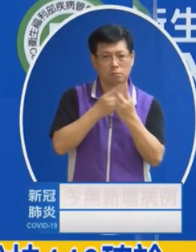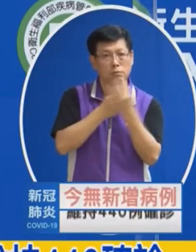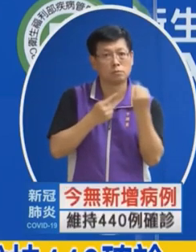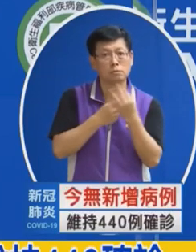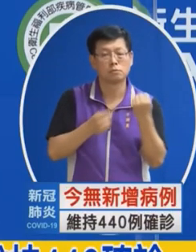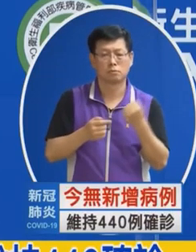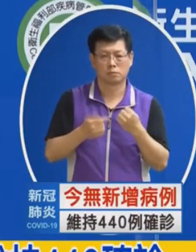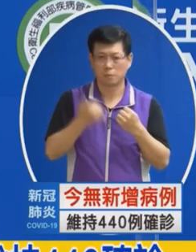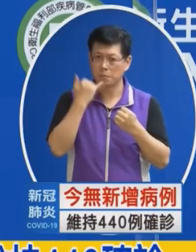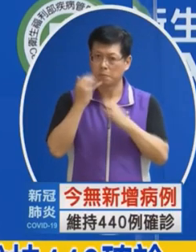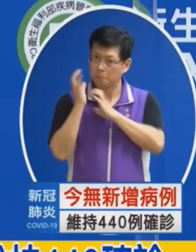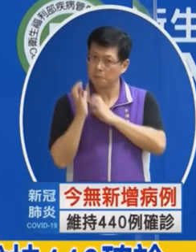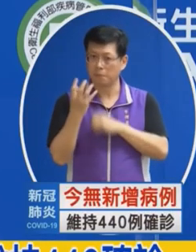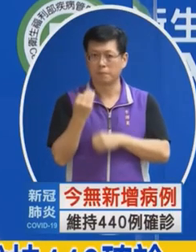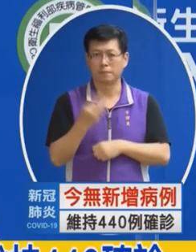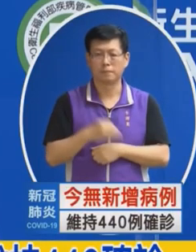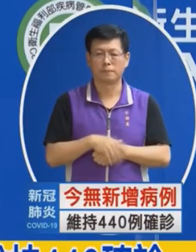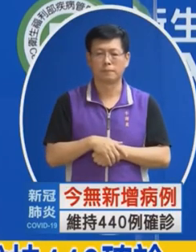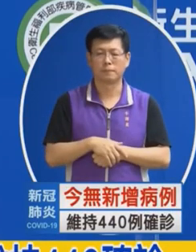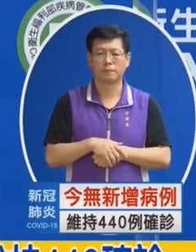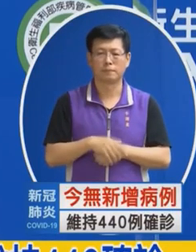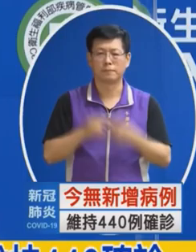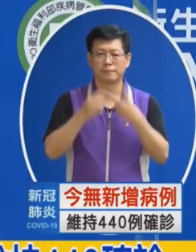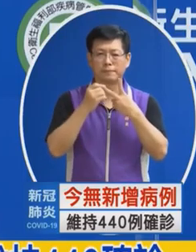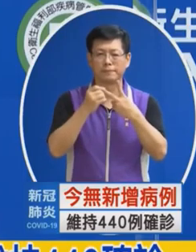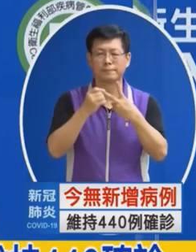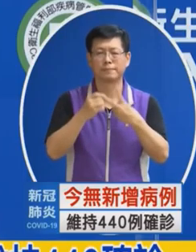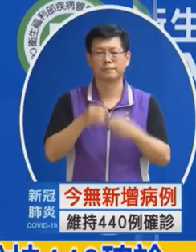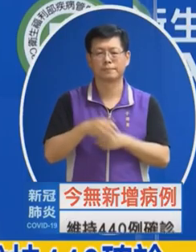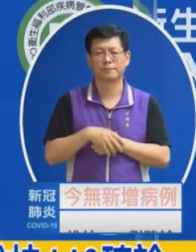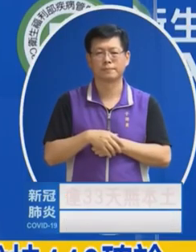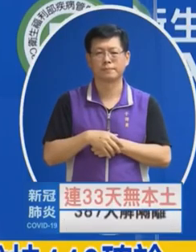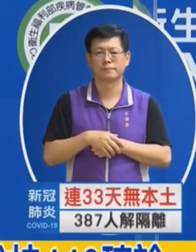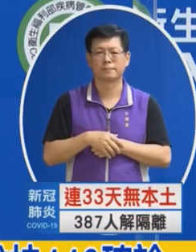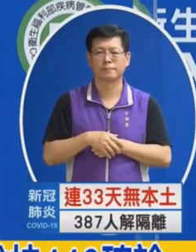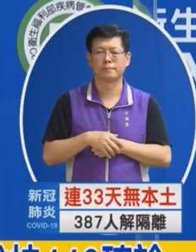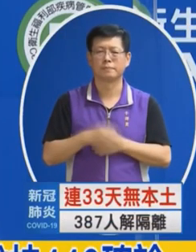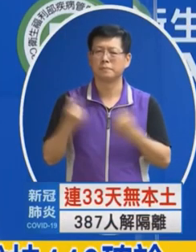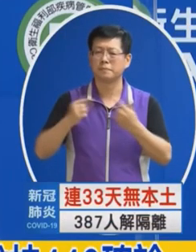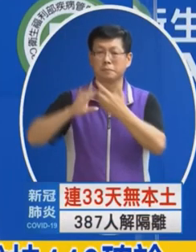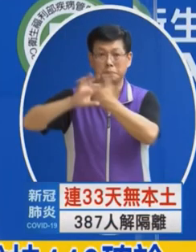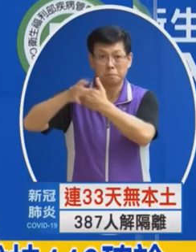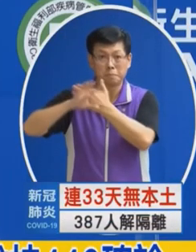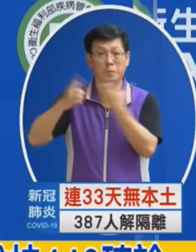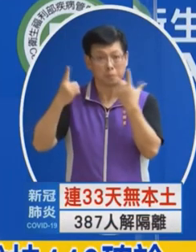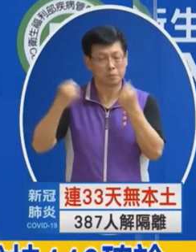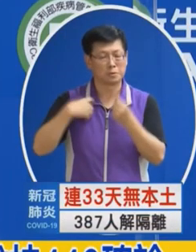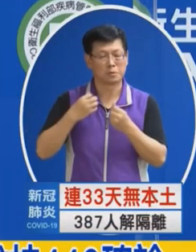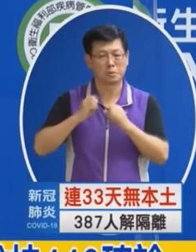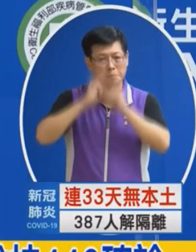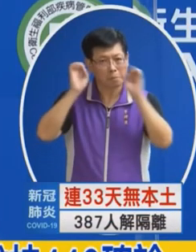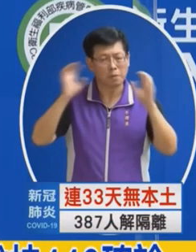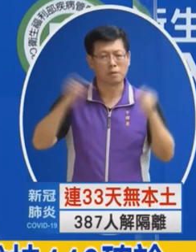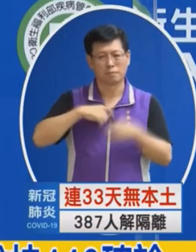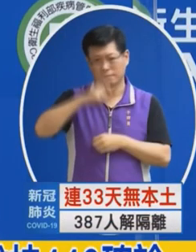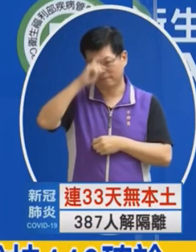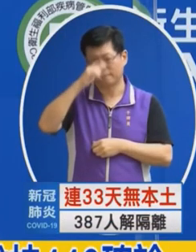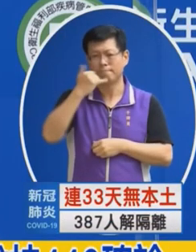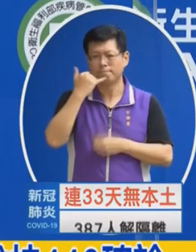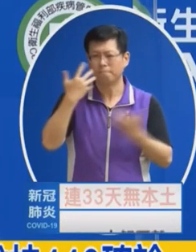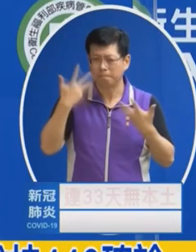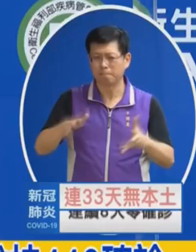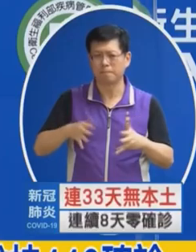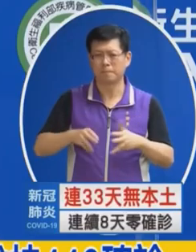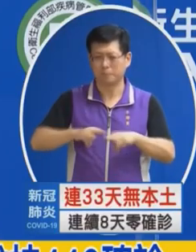大概我们能够承受多少。然后第二个，当然有一些相关国家都在倡议哈，相关的一些